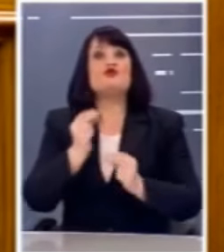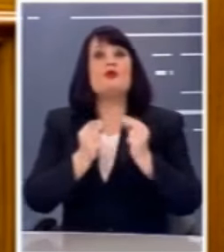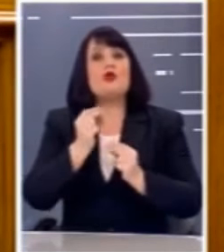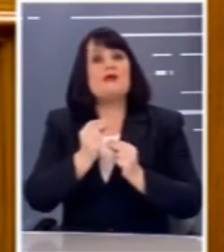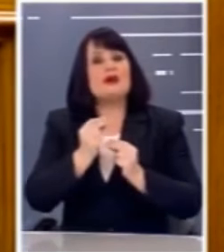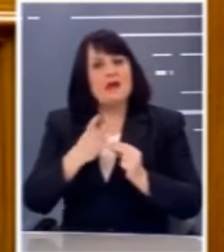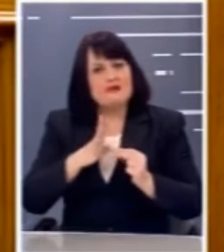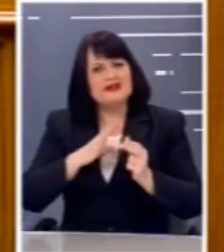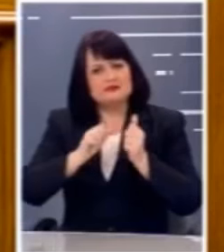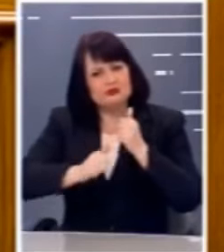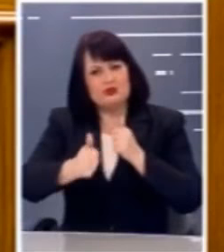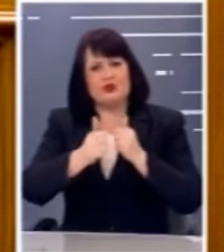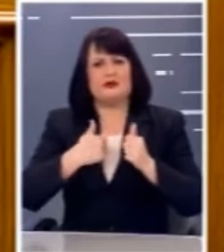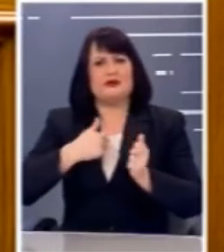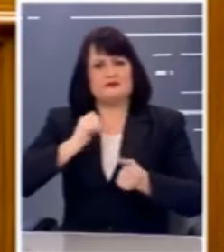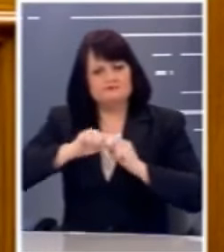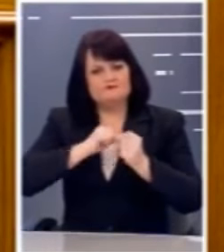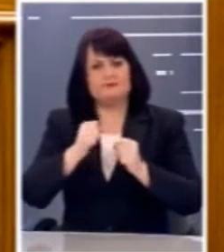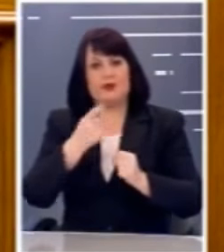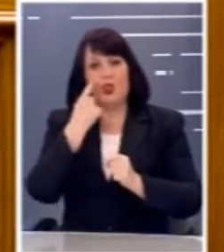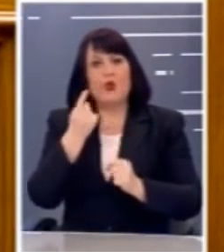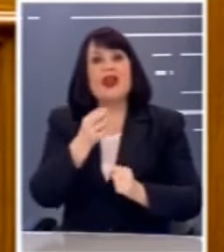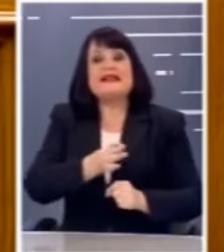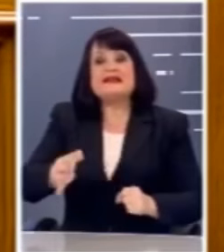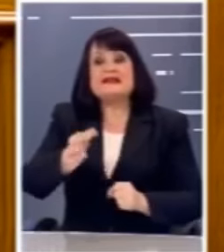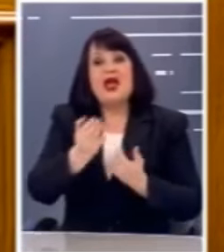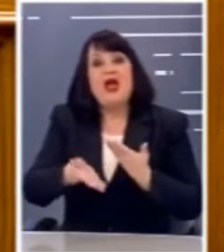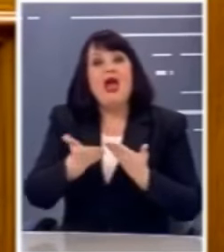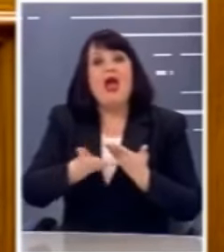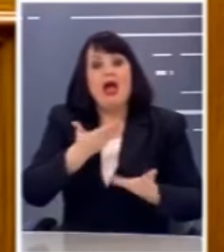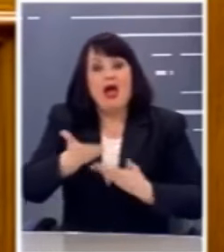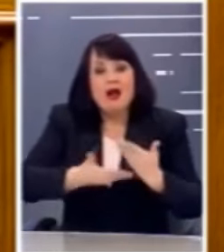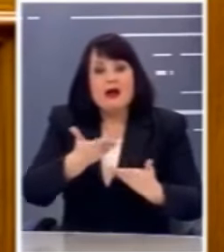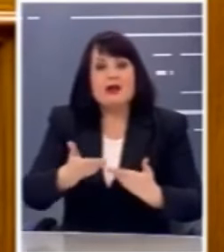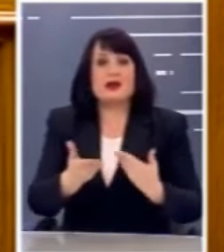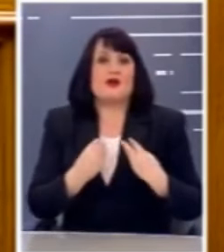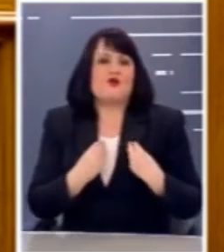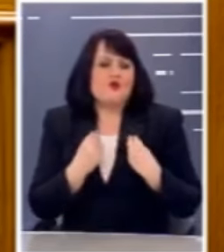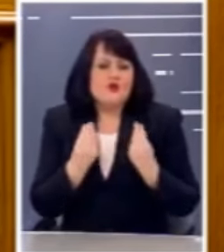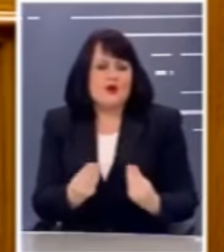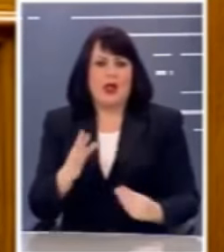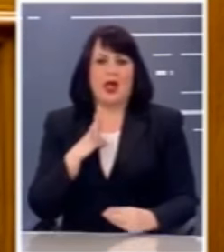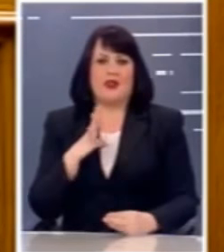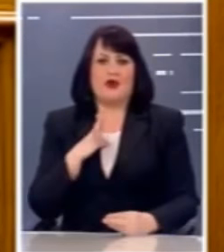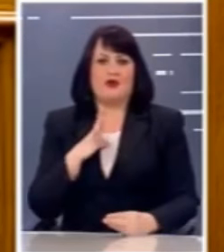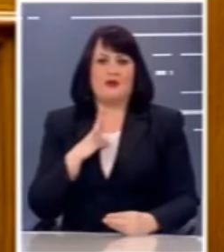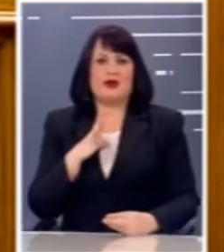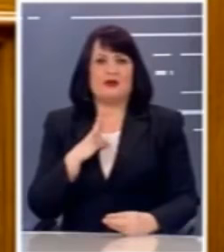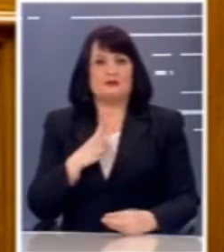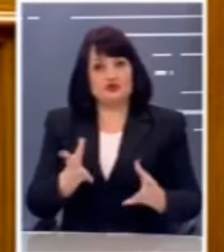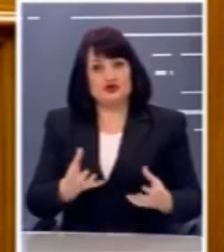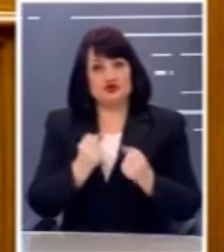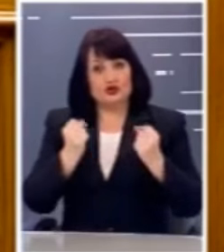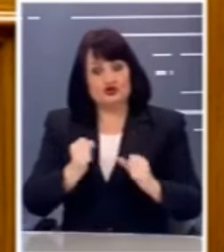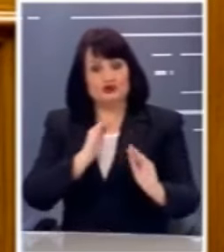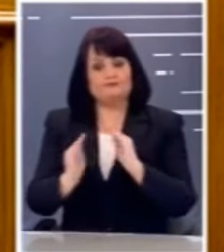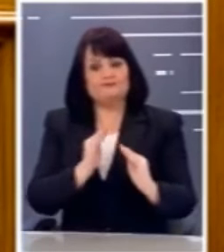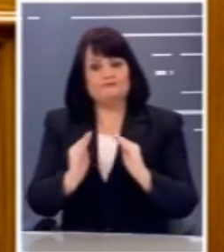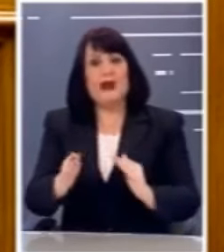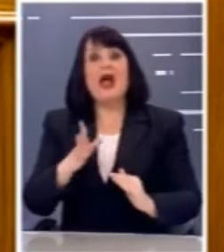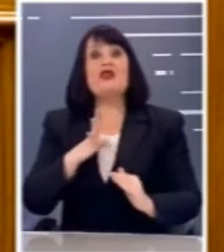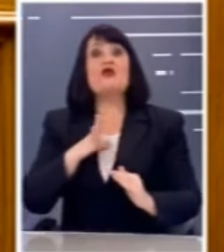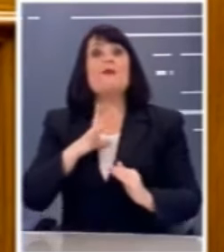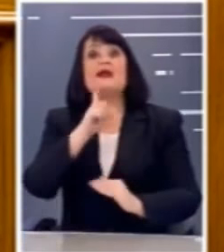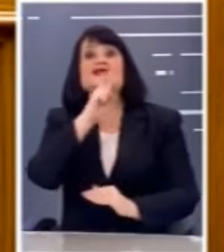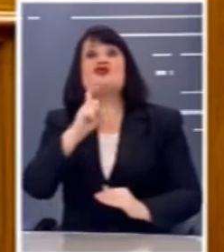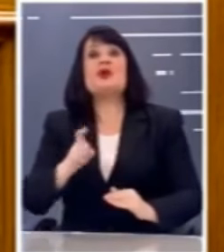προβλήματος. Έδειξαν έμπρακτα αλληλεγγύη και περισσή ανθρωπιά, σώζοντας και περιθάλπτοντας ανθρώπινες